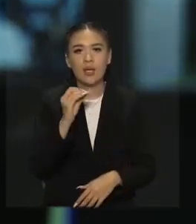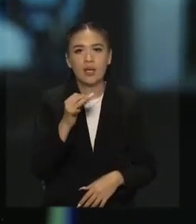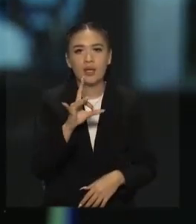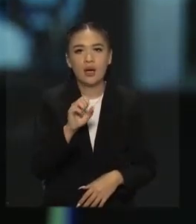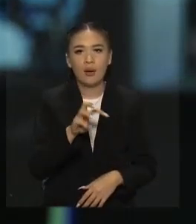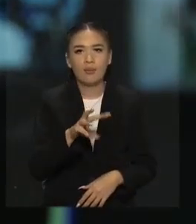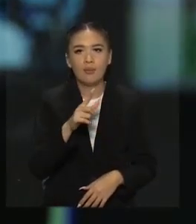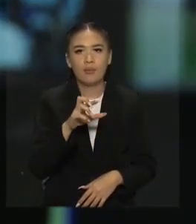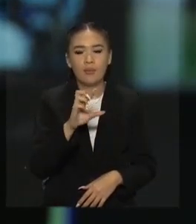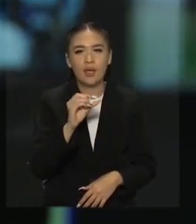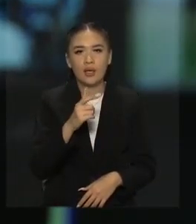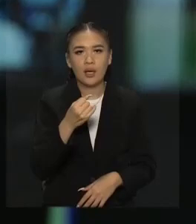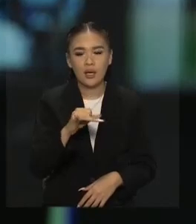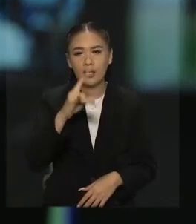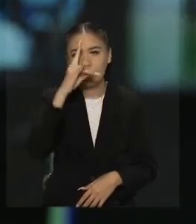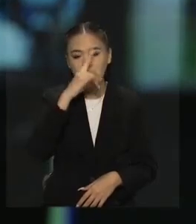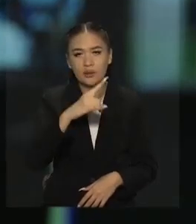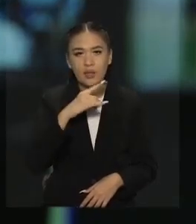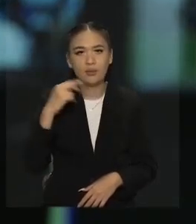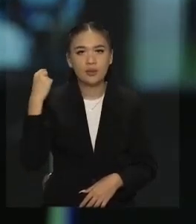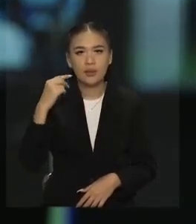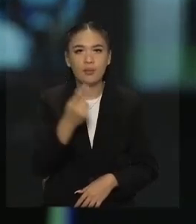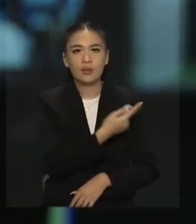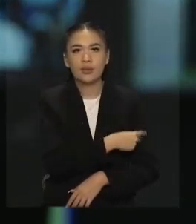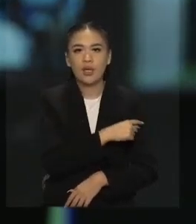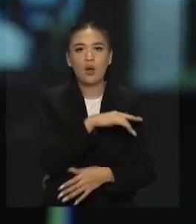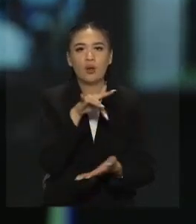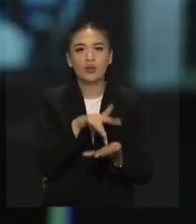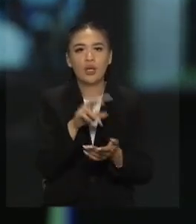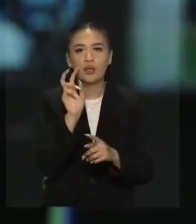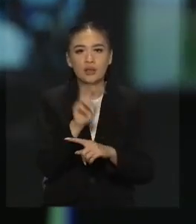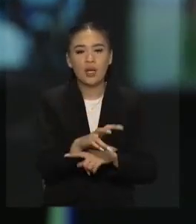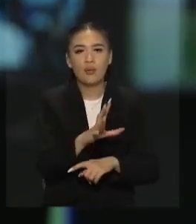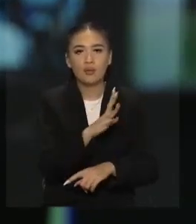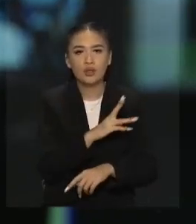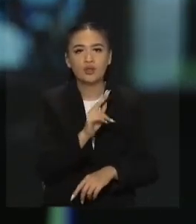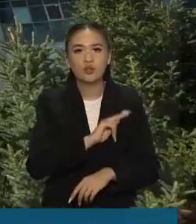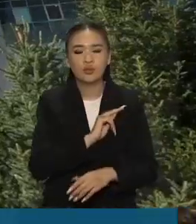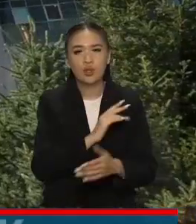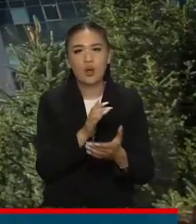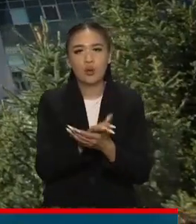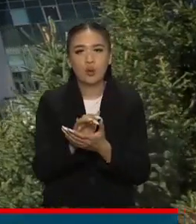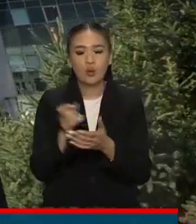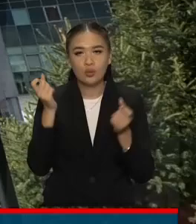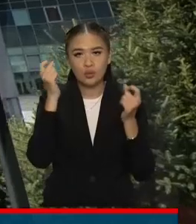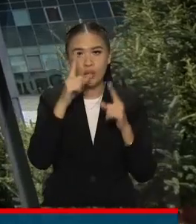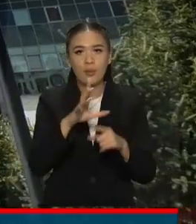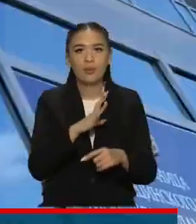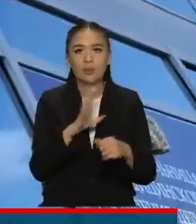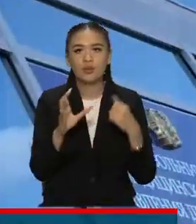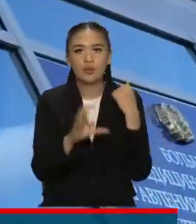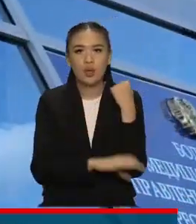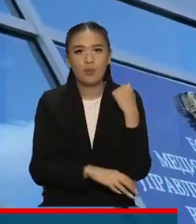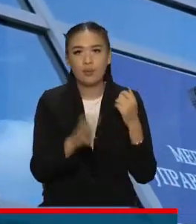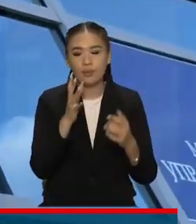Бегай Қазақстан президенті іс басқармасы медициналық орталығына барды. Іргелі аурухананың жұмысымен танысты. Мекеме ең соңғы